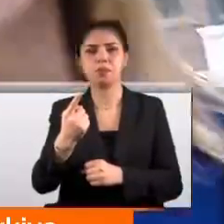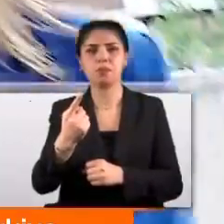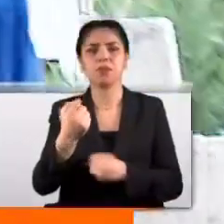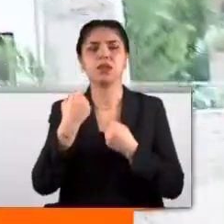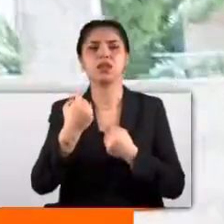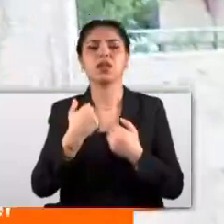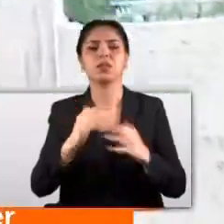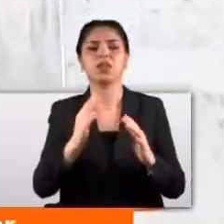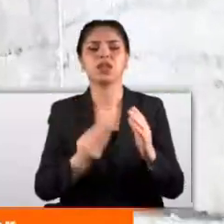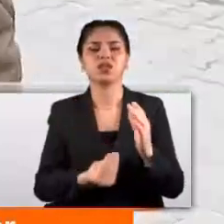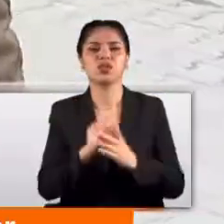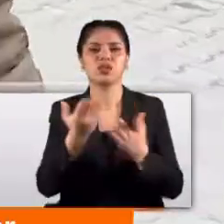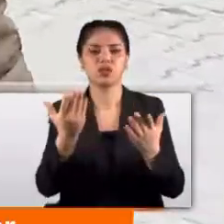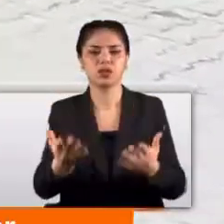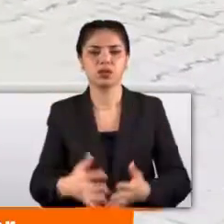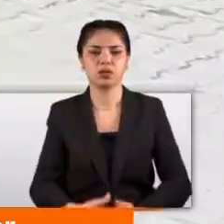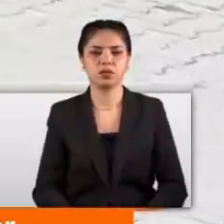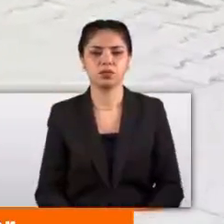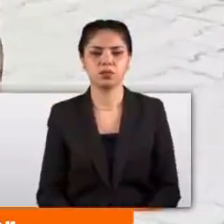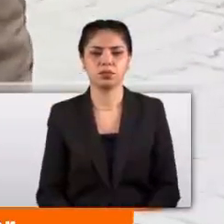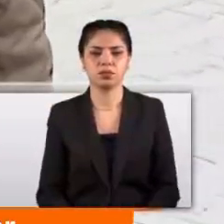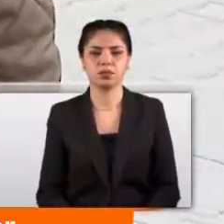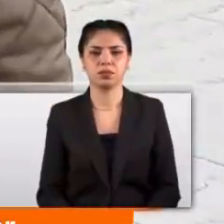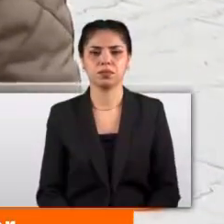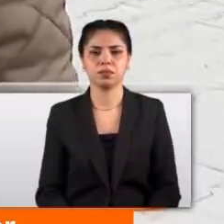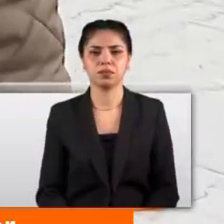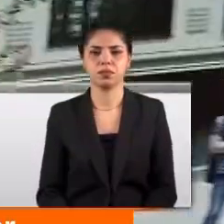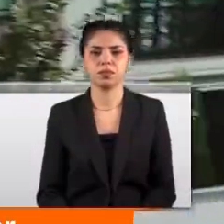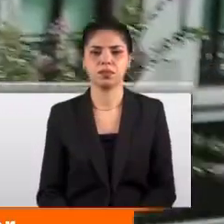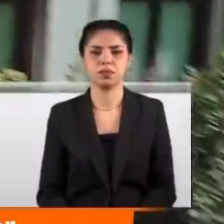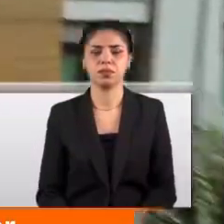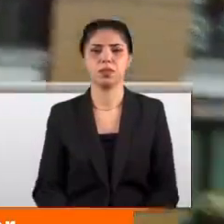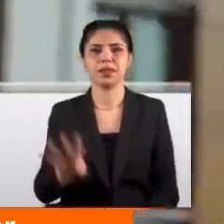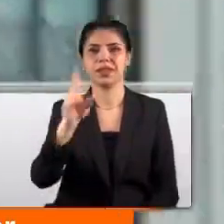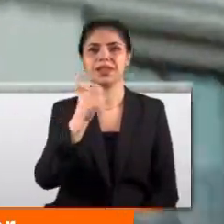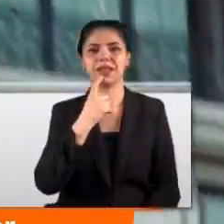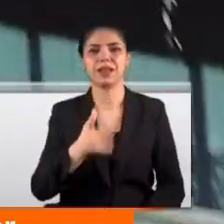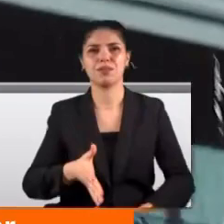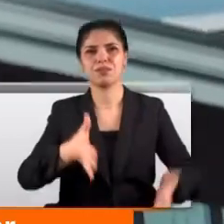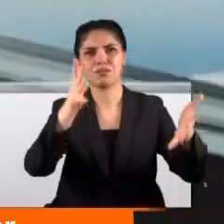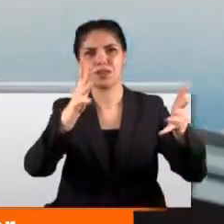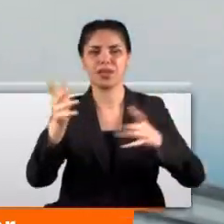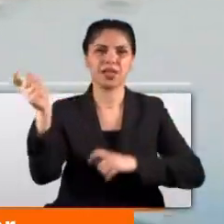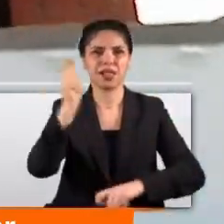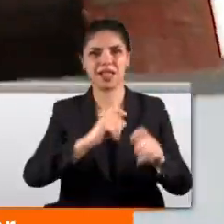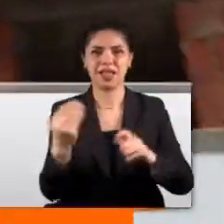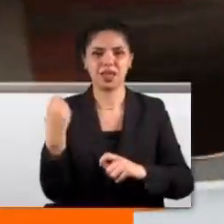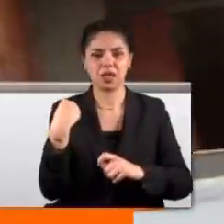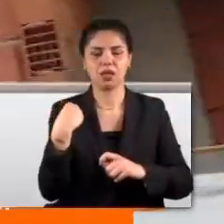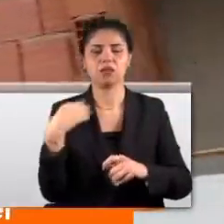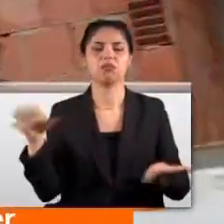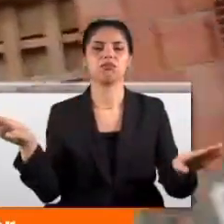altında olduğu ortaya çıktı. Yani yıkılacak, tekrardan yıkılsın bence, tekrardan yapılsın. 40 yıllık binanın yerine yapılan çürük bina